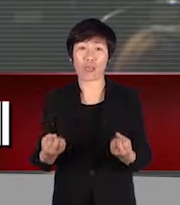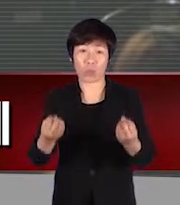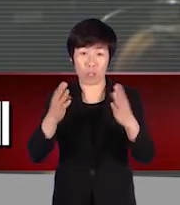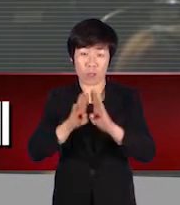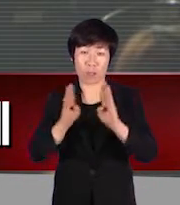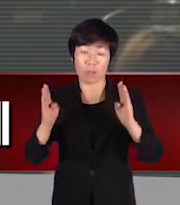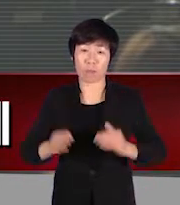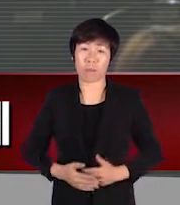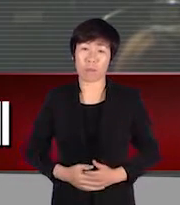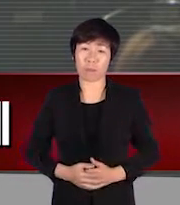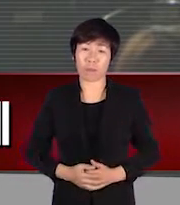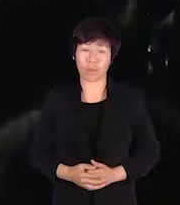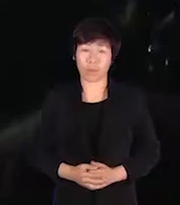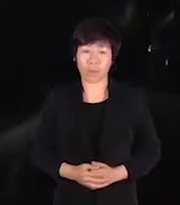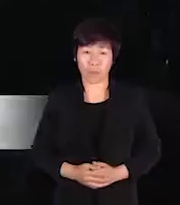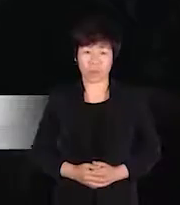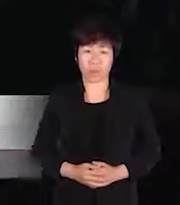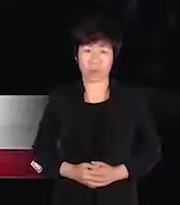대축제를 개최했습니다.